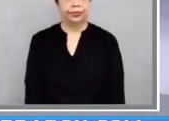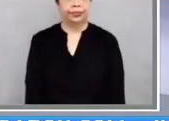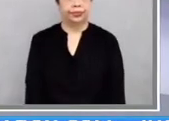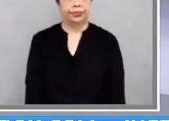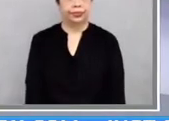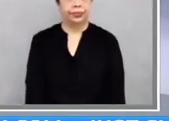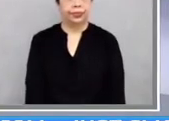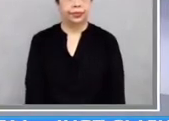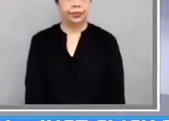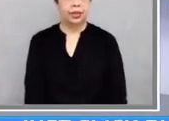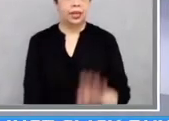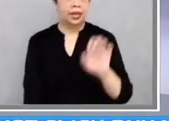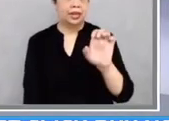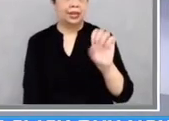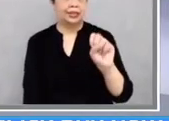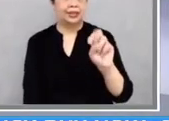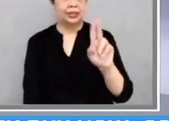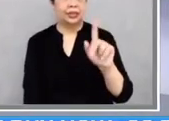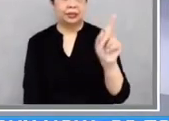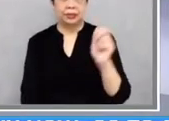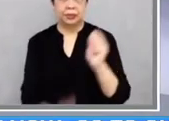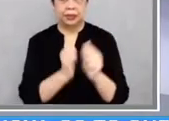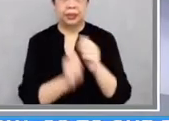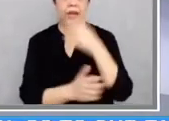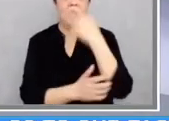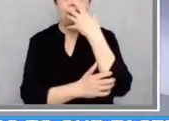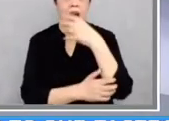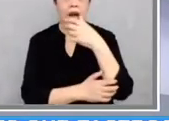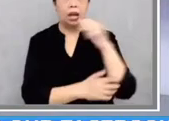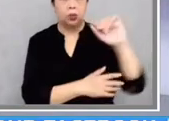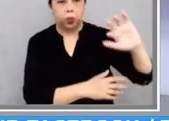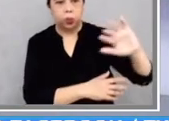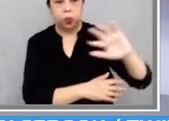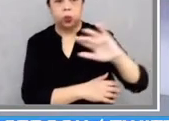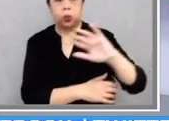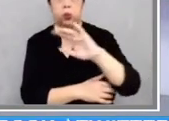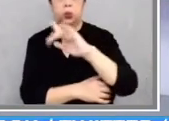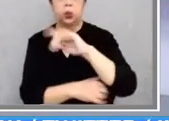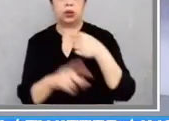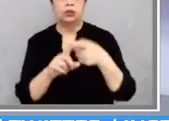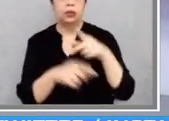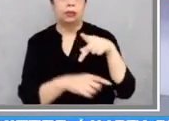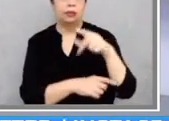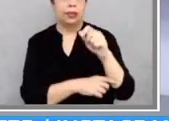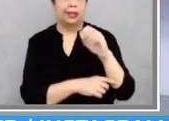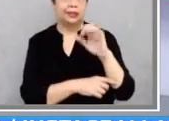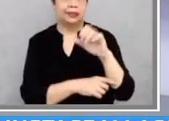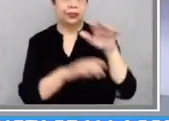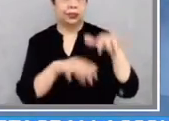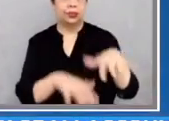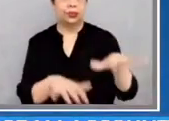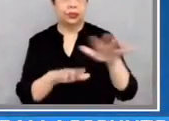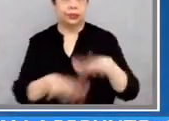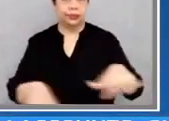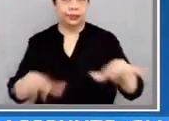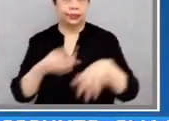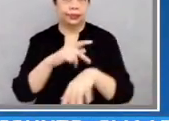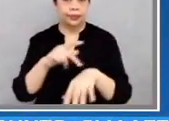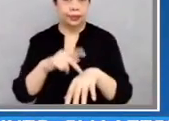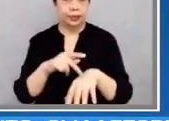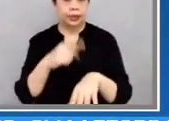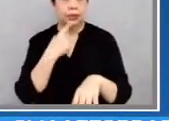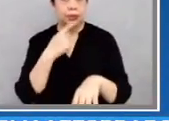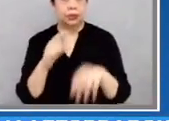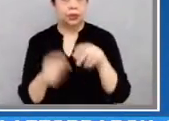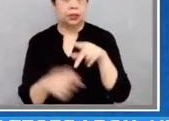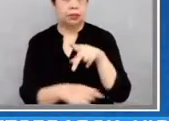Easterlies o ang mainit na hangin galing sa Pacific Ocean ang pangunahing weather system na umiiral sa bansa. Ayon sa pag-asa, apektado niyan